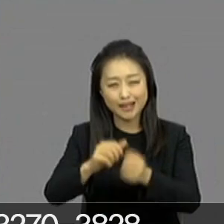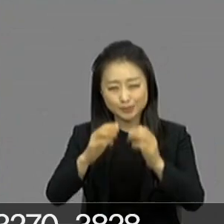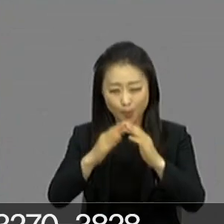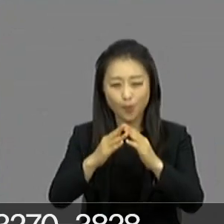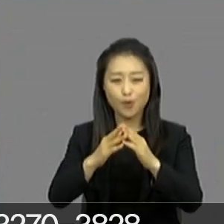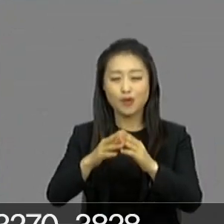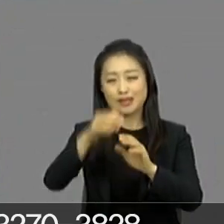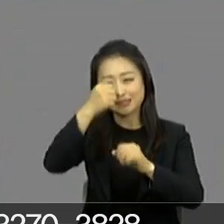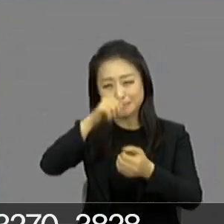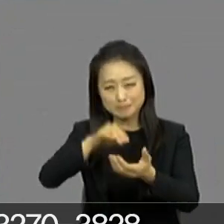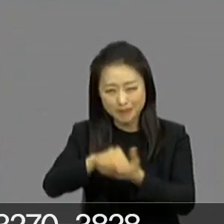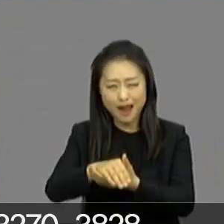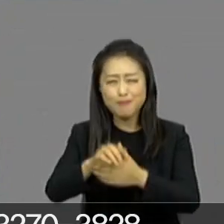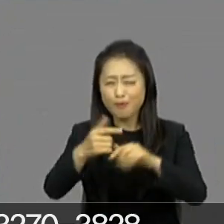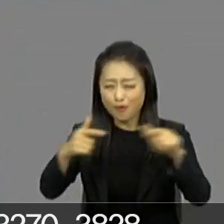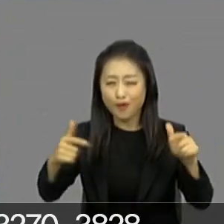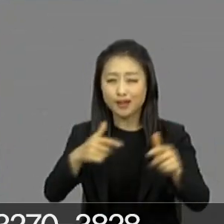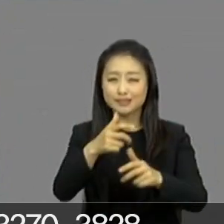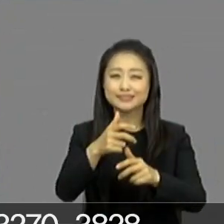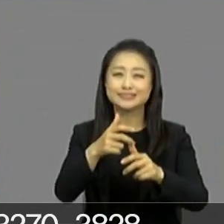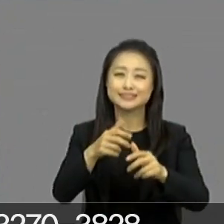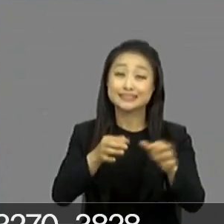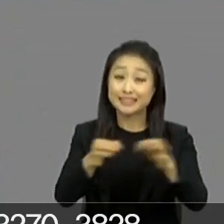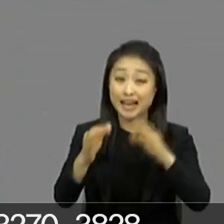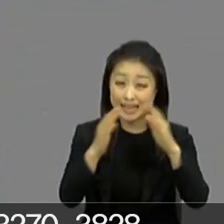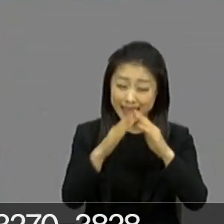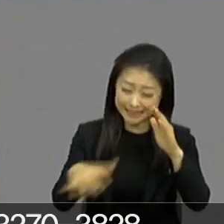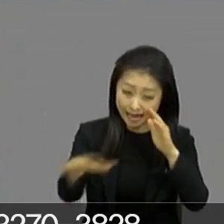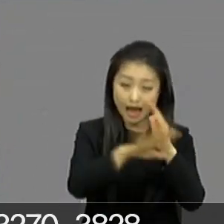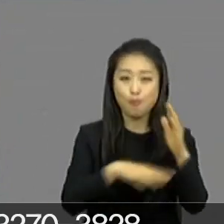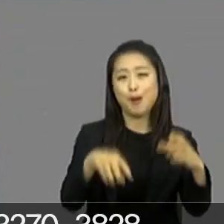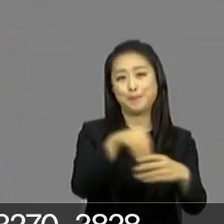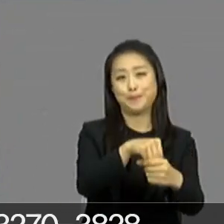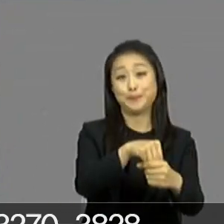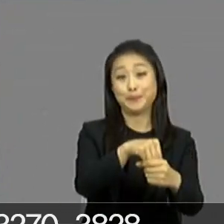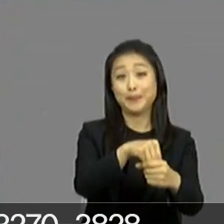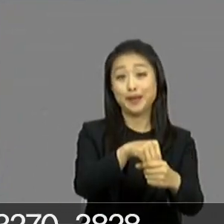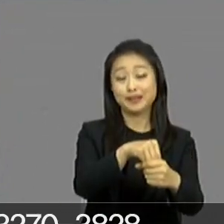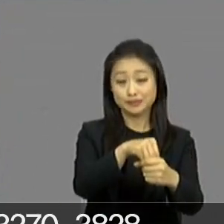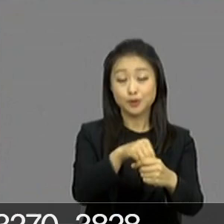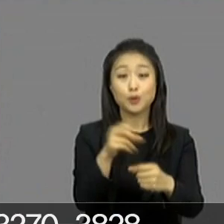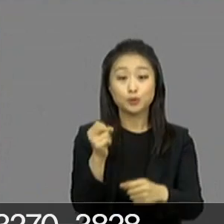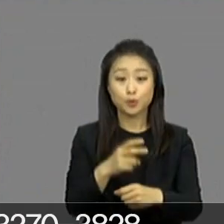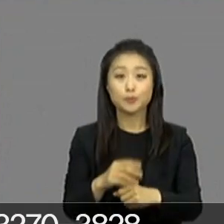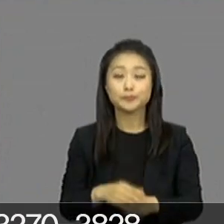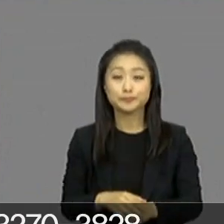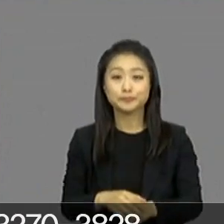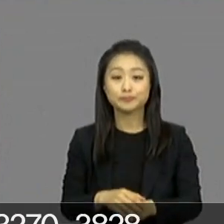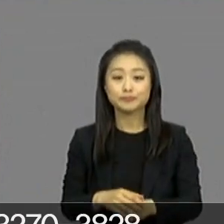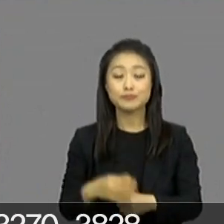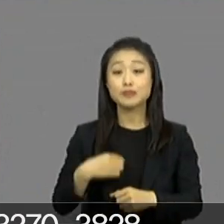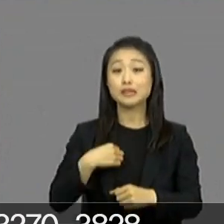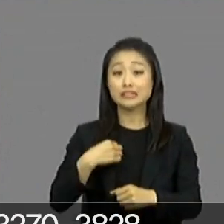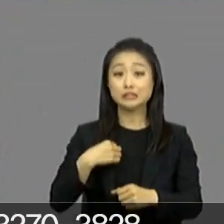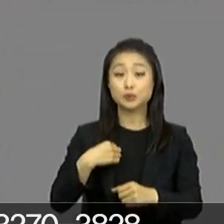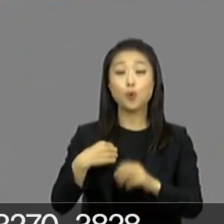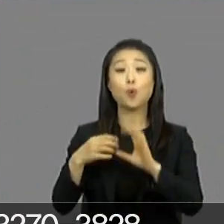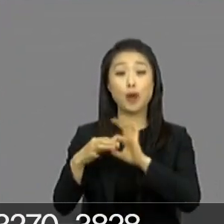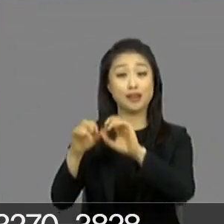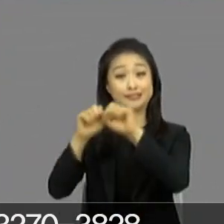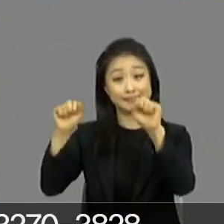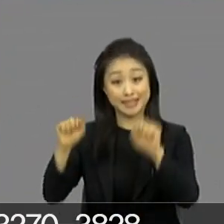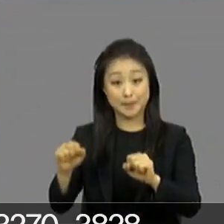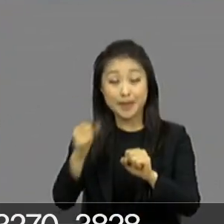양복점 뭐 다가 해당이 가능하고요 심지어는 이제 그 원스탑 헬스케어 의료 체계에도